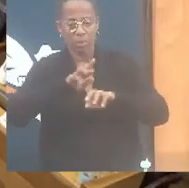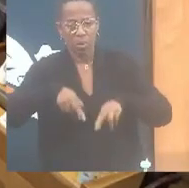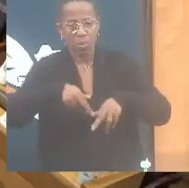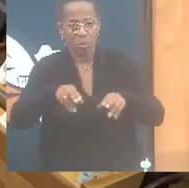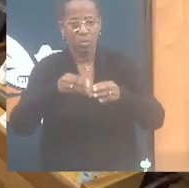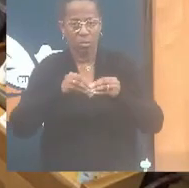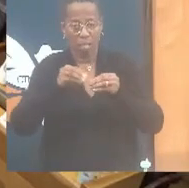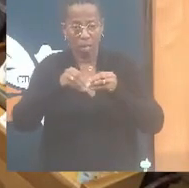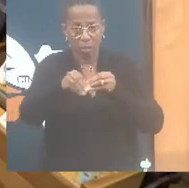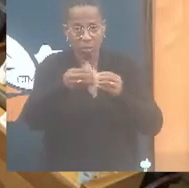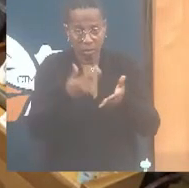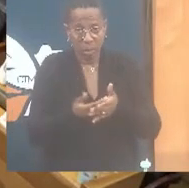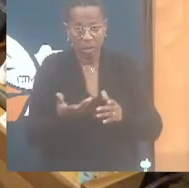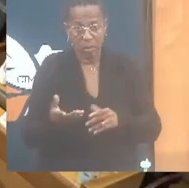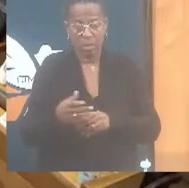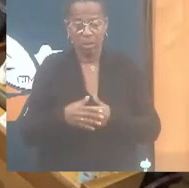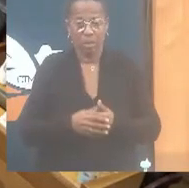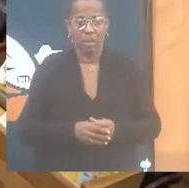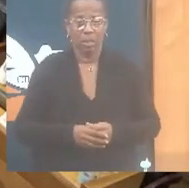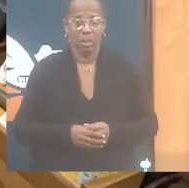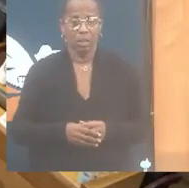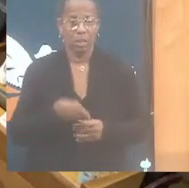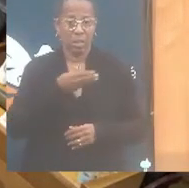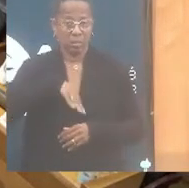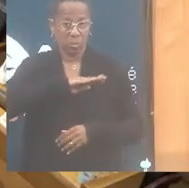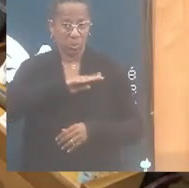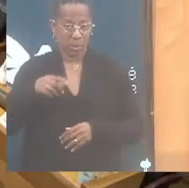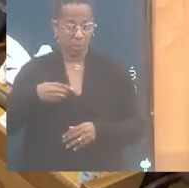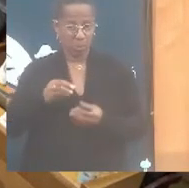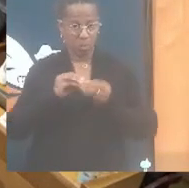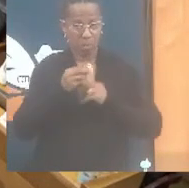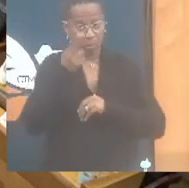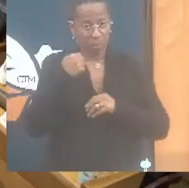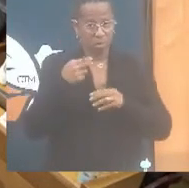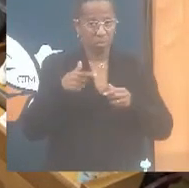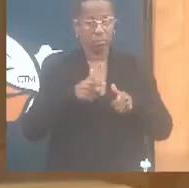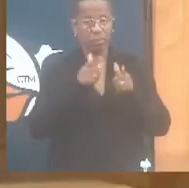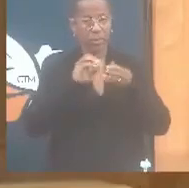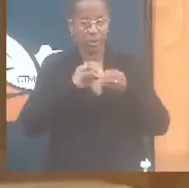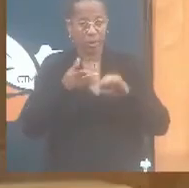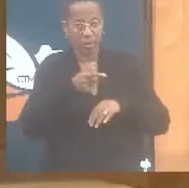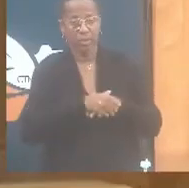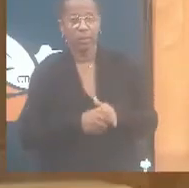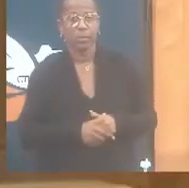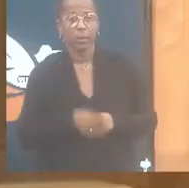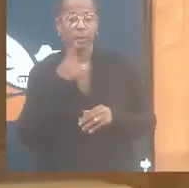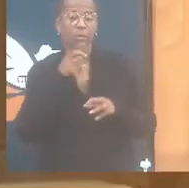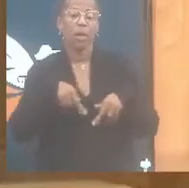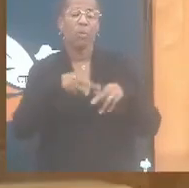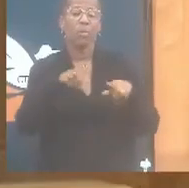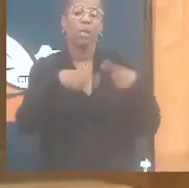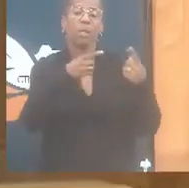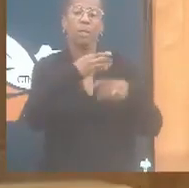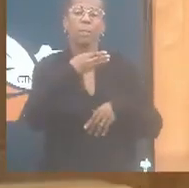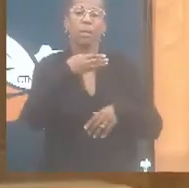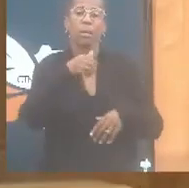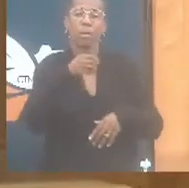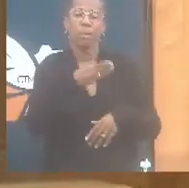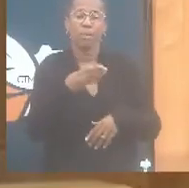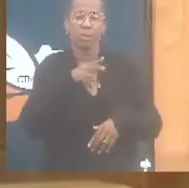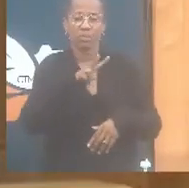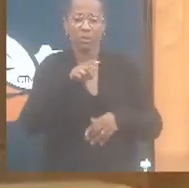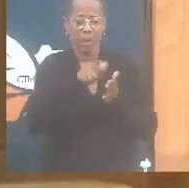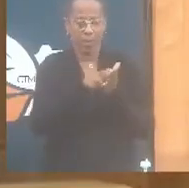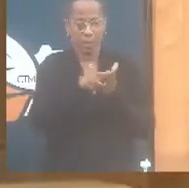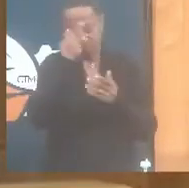la RN2, c'est-à-dire la route au Lucin qui mène à l'hôpital, qui est très fréquentée actuellement du fait des